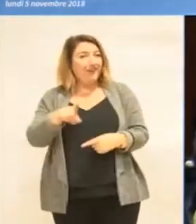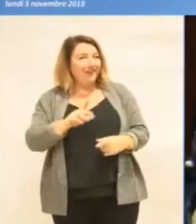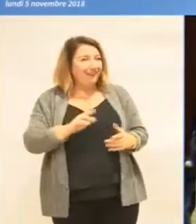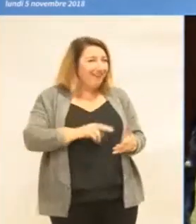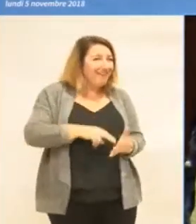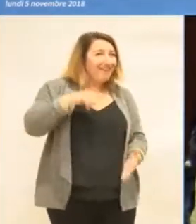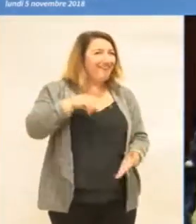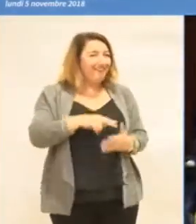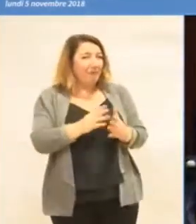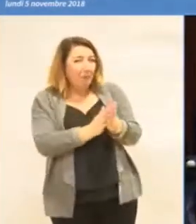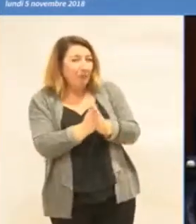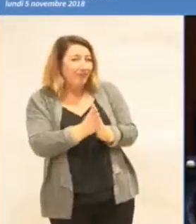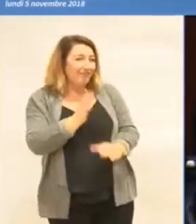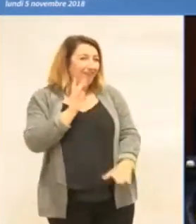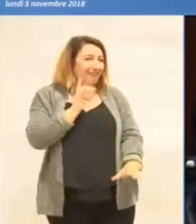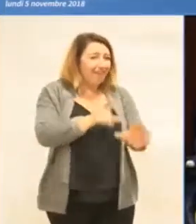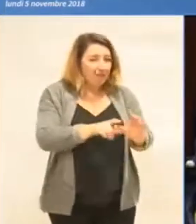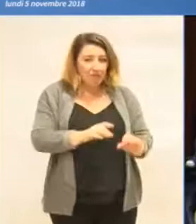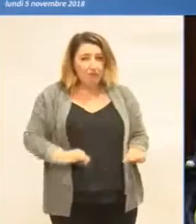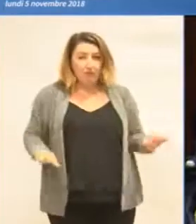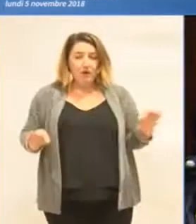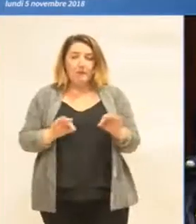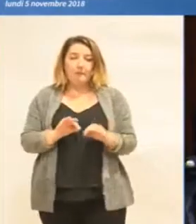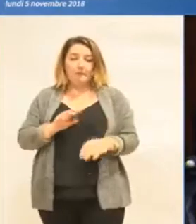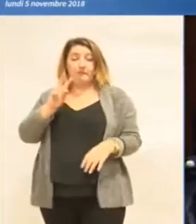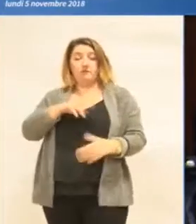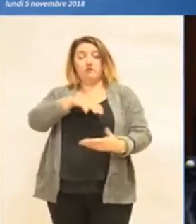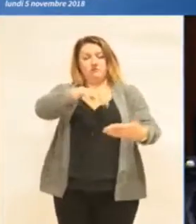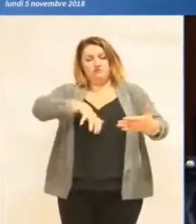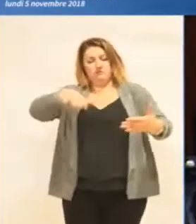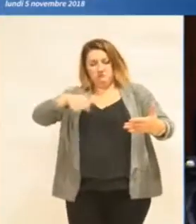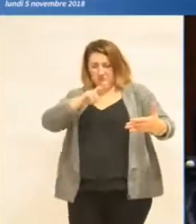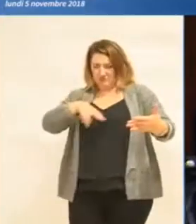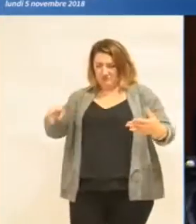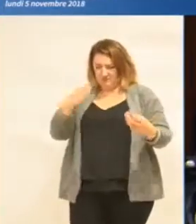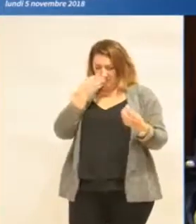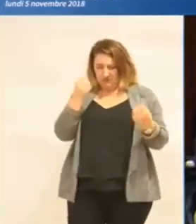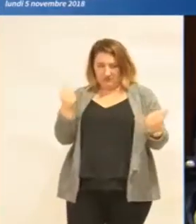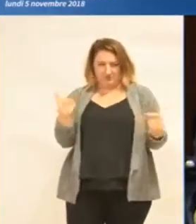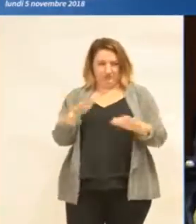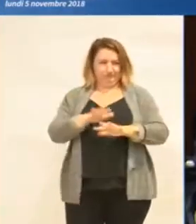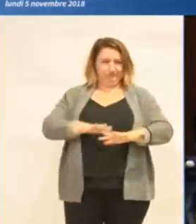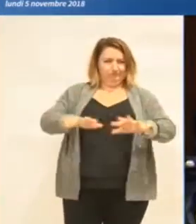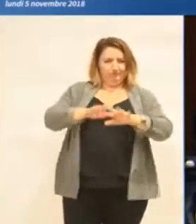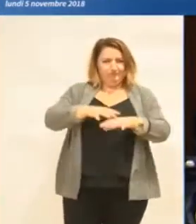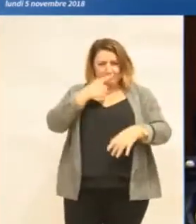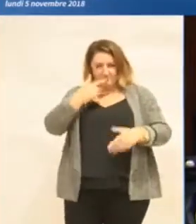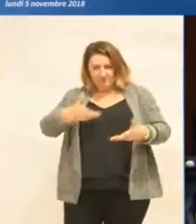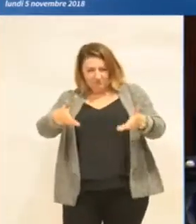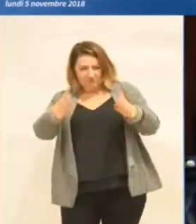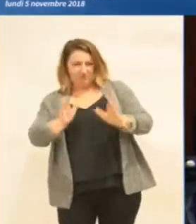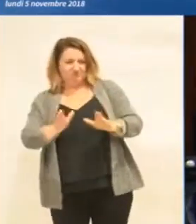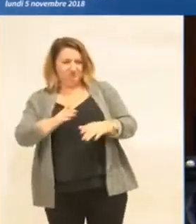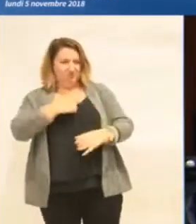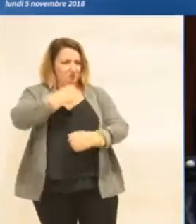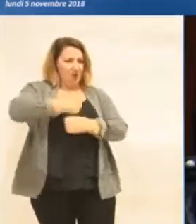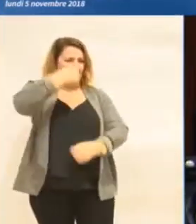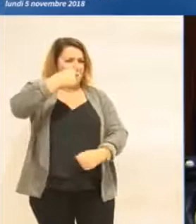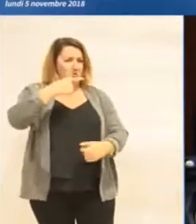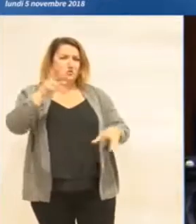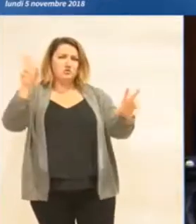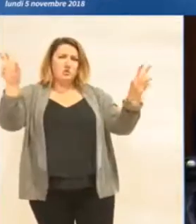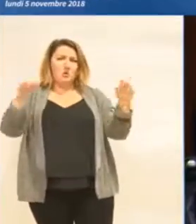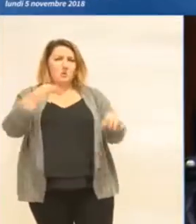une fois, la lecture de ce rapport nous laisse un sentiment d'approximation, de choix partisans imposés et de vivoter sur les